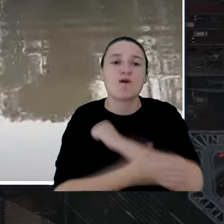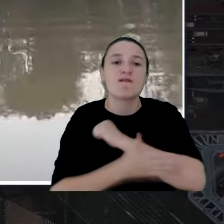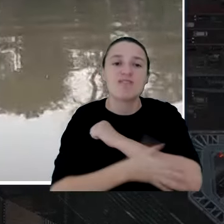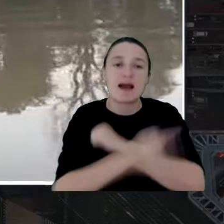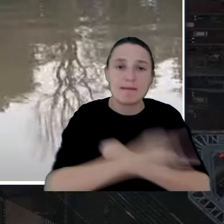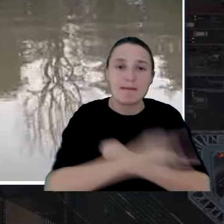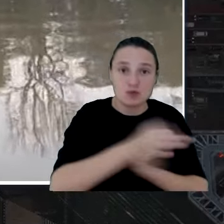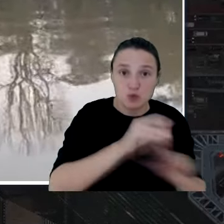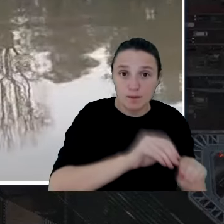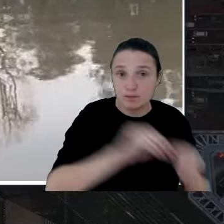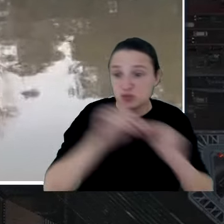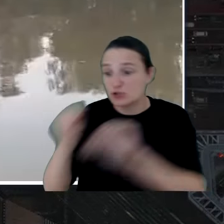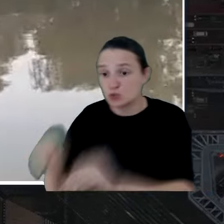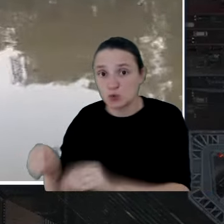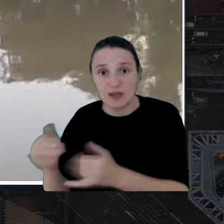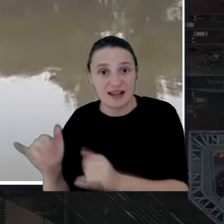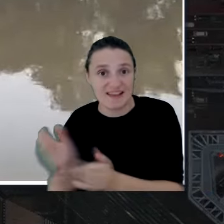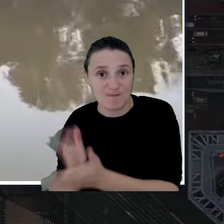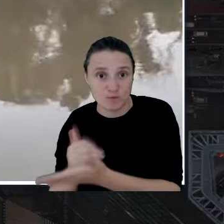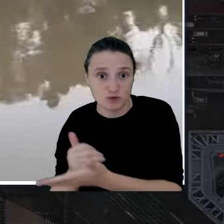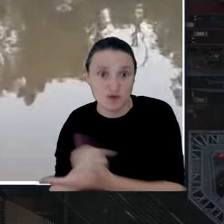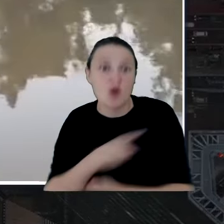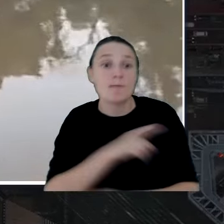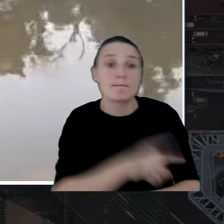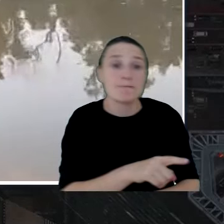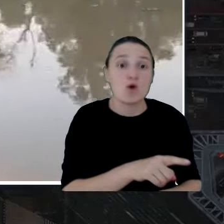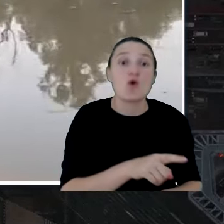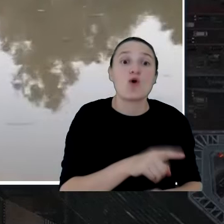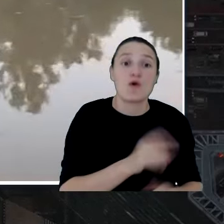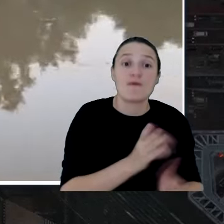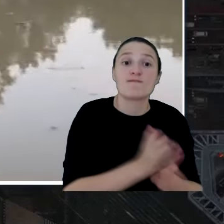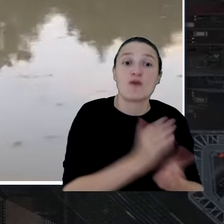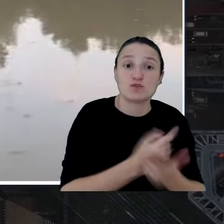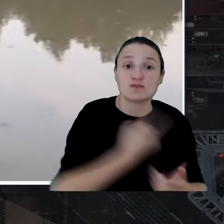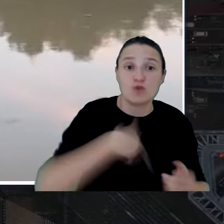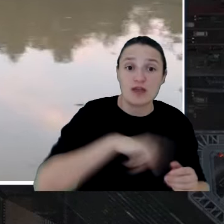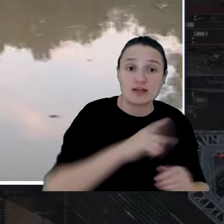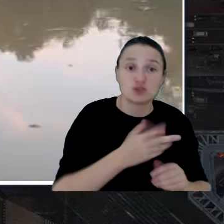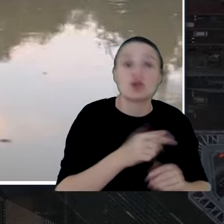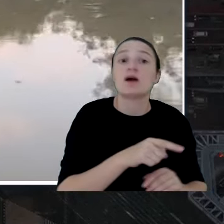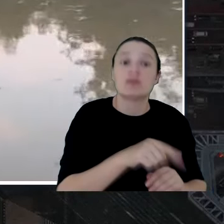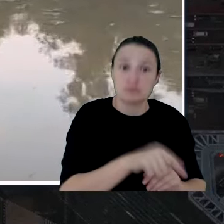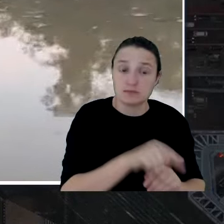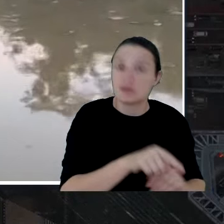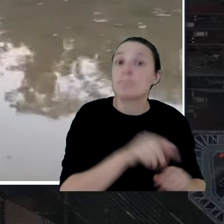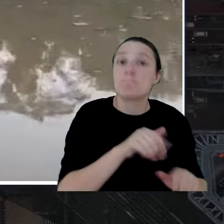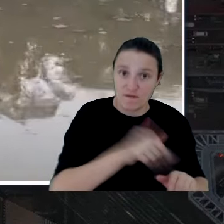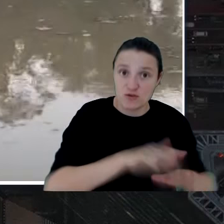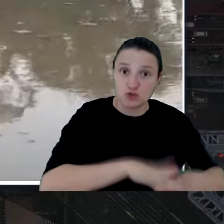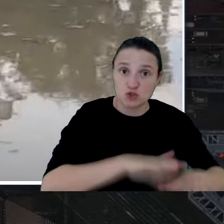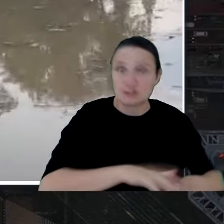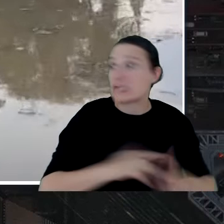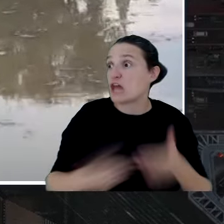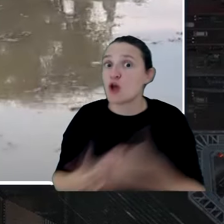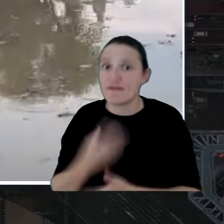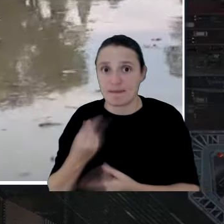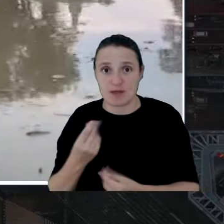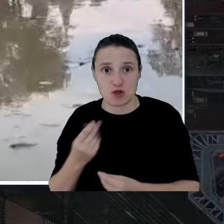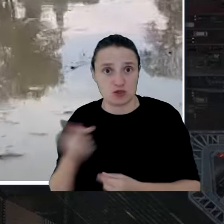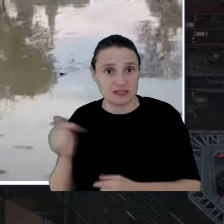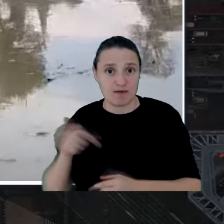zostaną przesunięte, bo Warmia i Mazury powinna te środki mieć, a uruchomione powinny zostać nowe środki dla